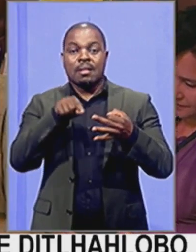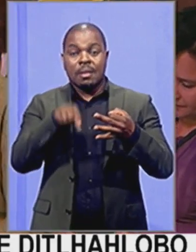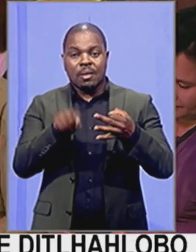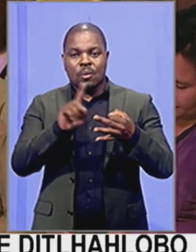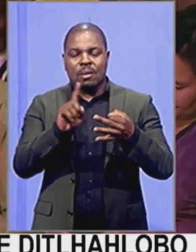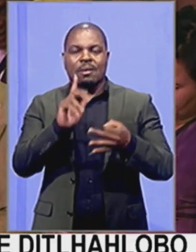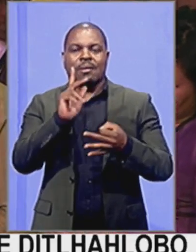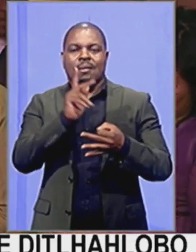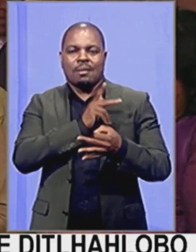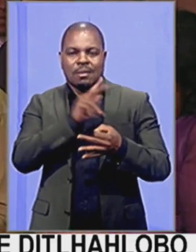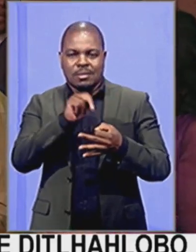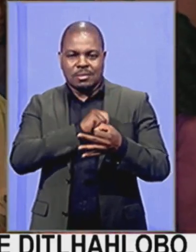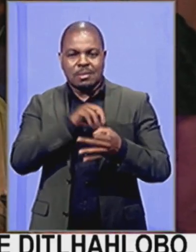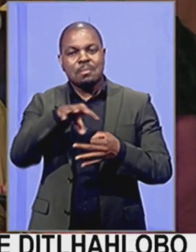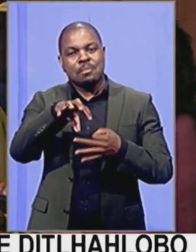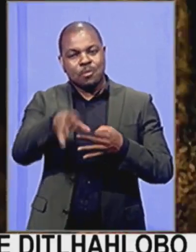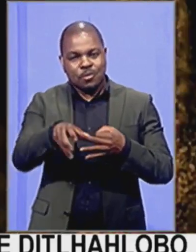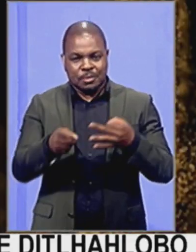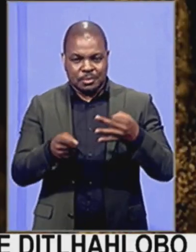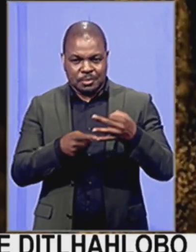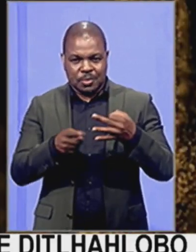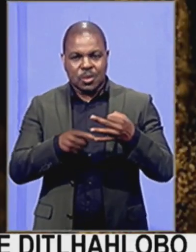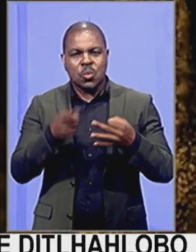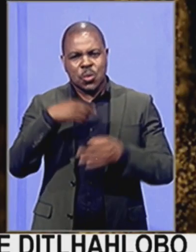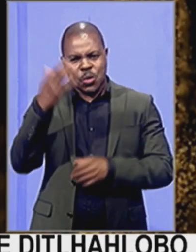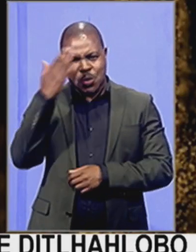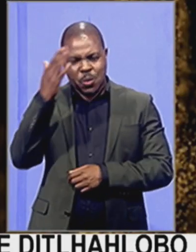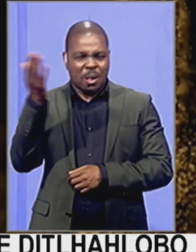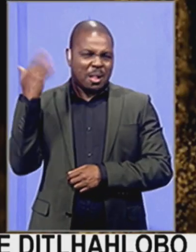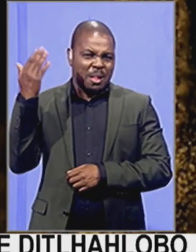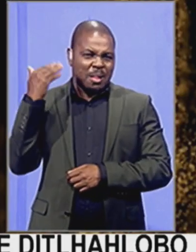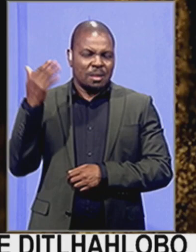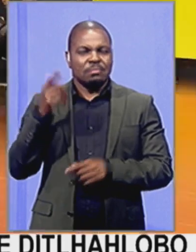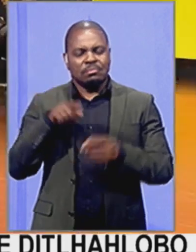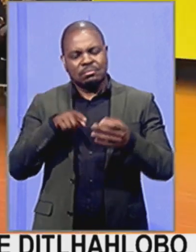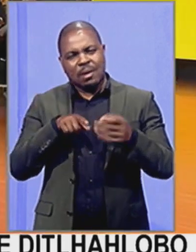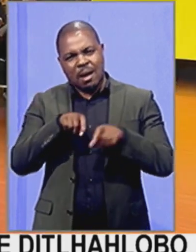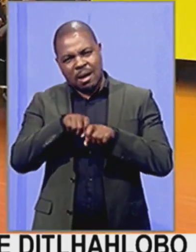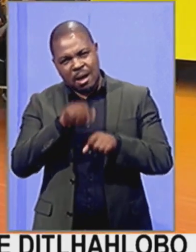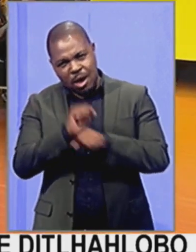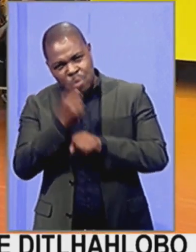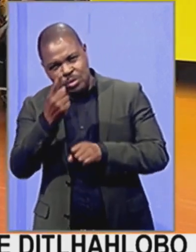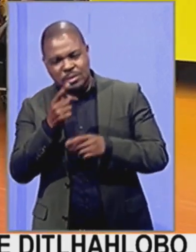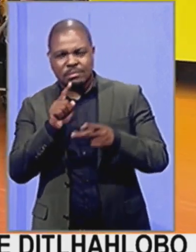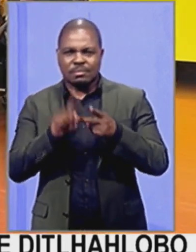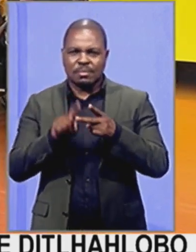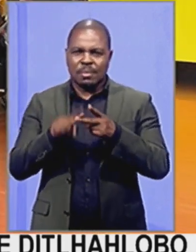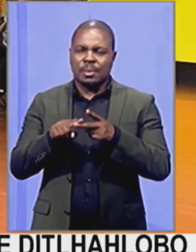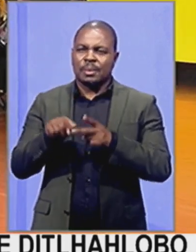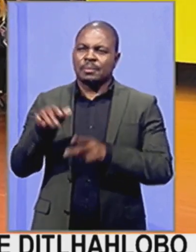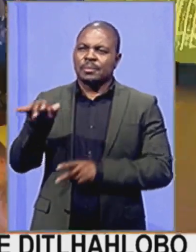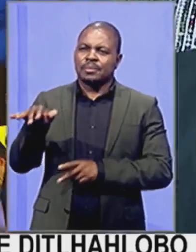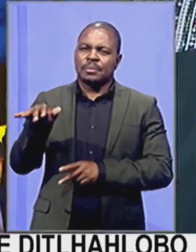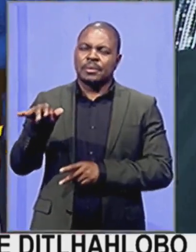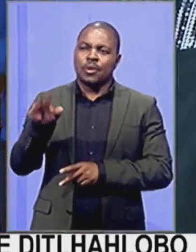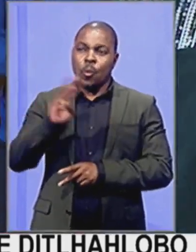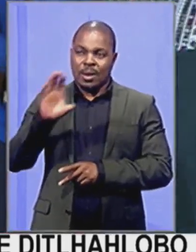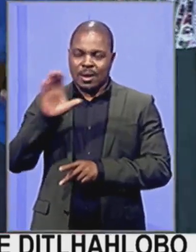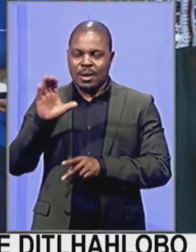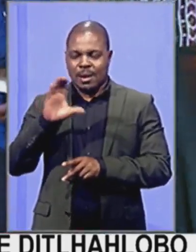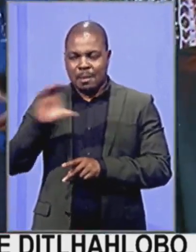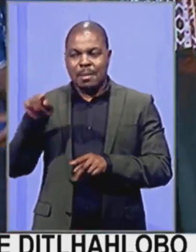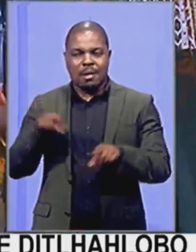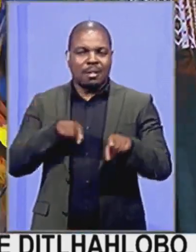neili yona province ya KwaZulu-Natal re a tseba gore space seo se na le go lwela ke Gauteng le kwa Western